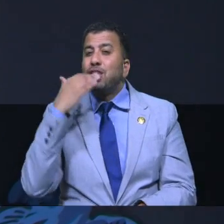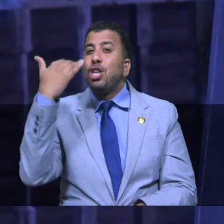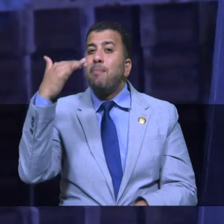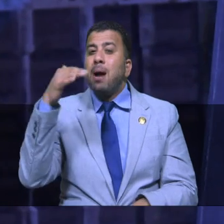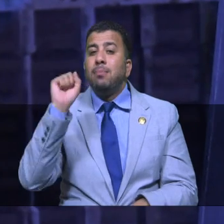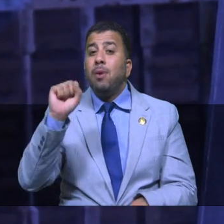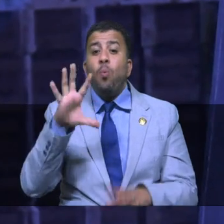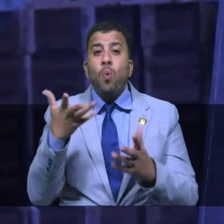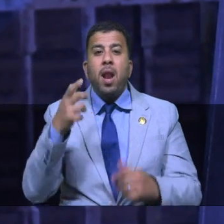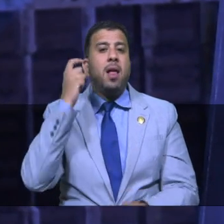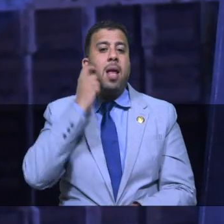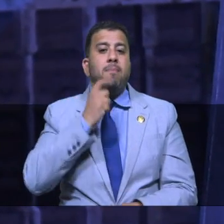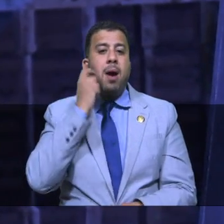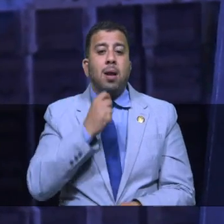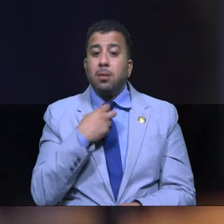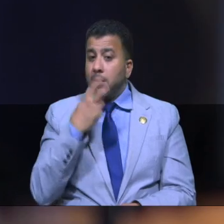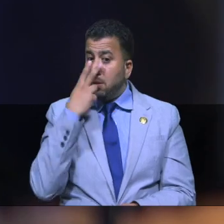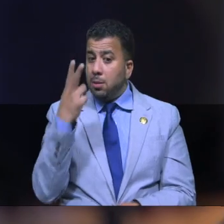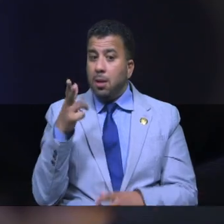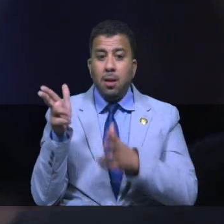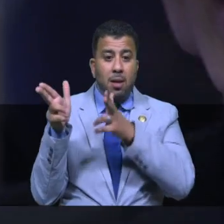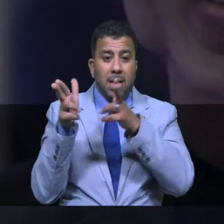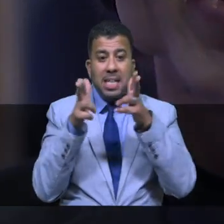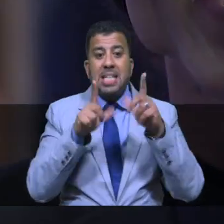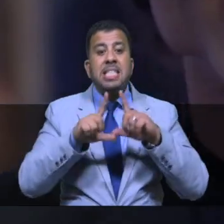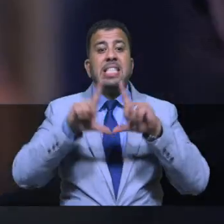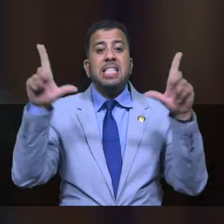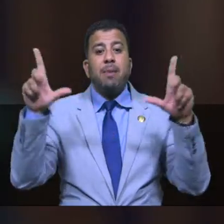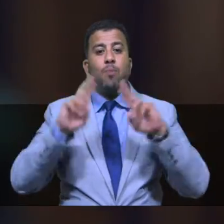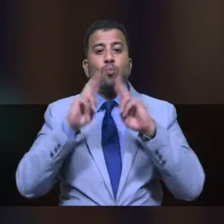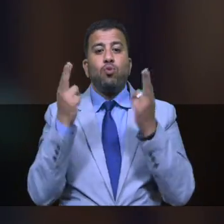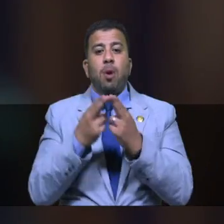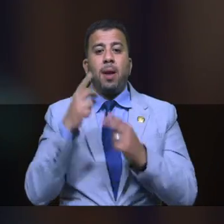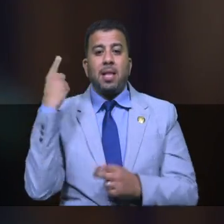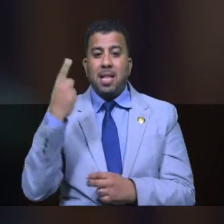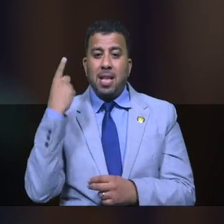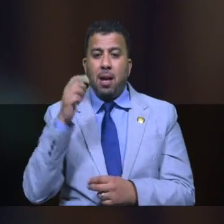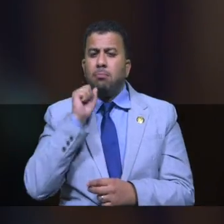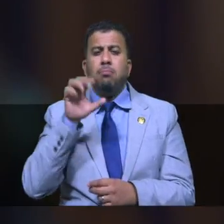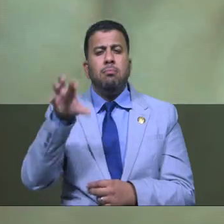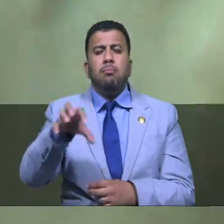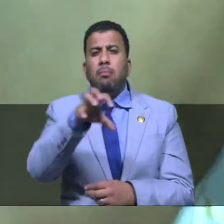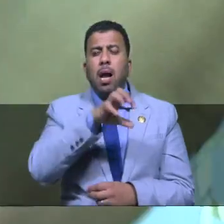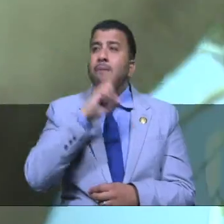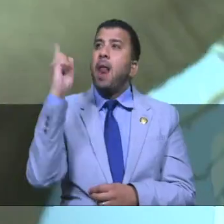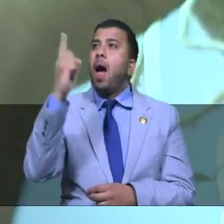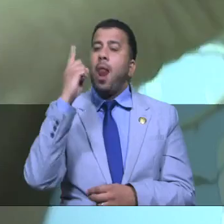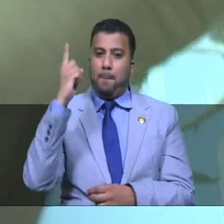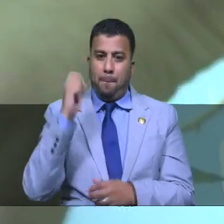دولة الإمارات، وعرضها في المهرجانات السينمائية والمؤتمرات الدولية في جميع أنحاء